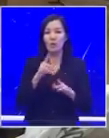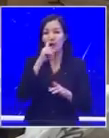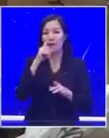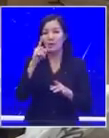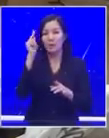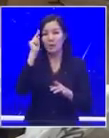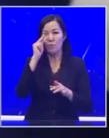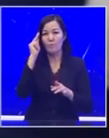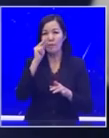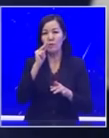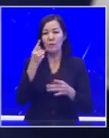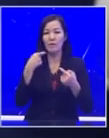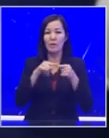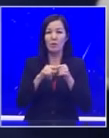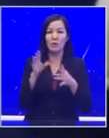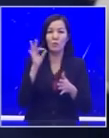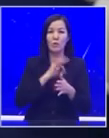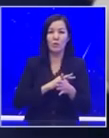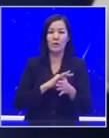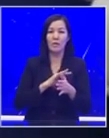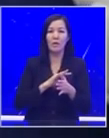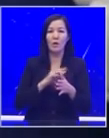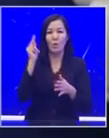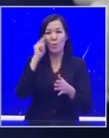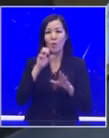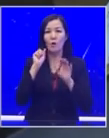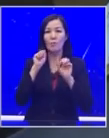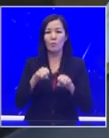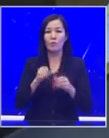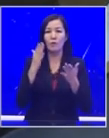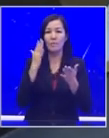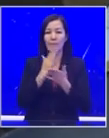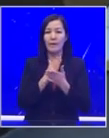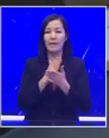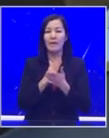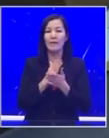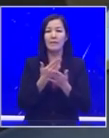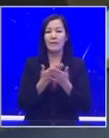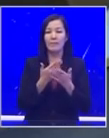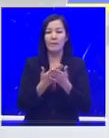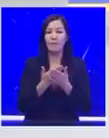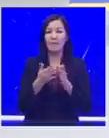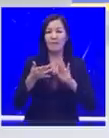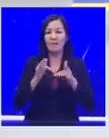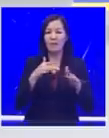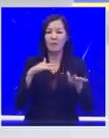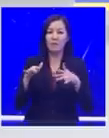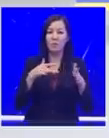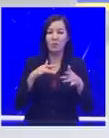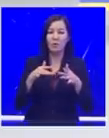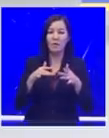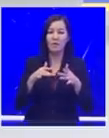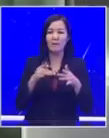жоқ. Қашықтан білім беру технологияларын қолдану арқылы оқуға мүмкіндігі жоқ оқушылар туралы деректерді облыстық